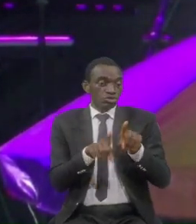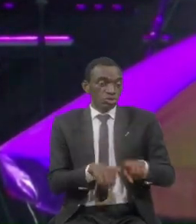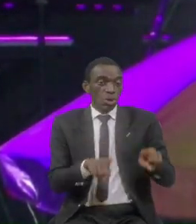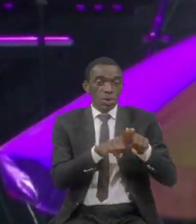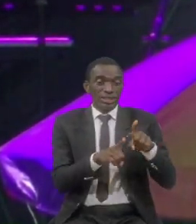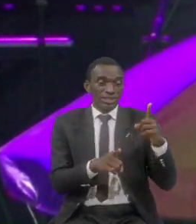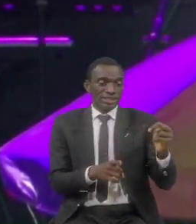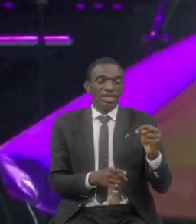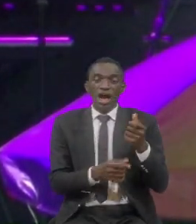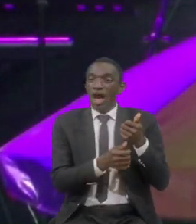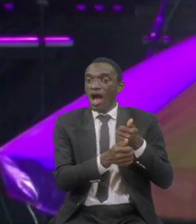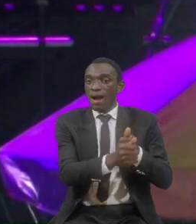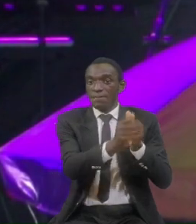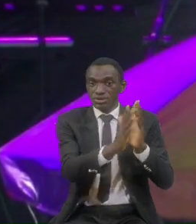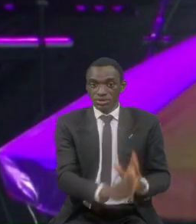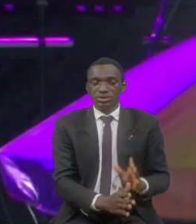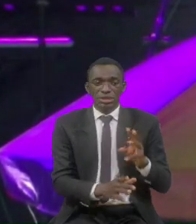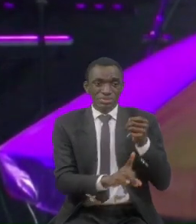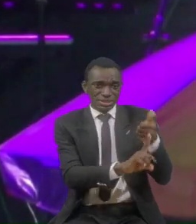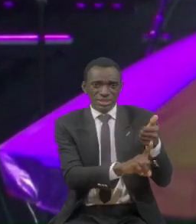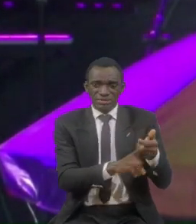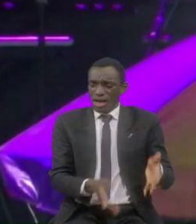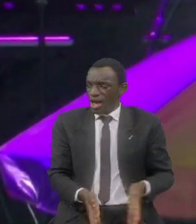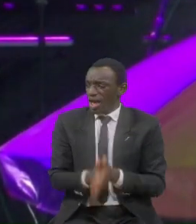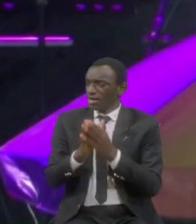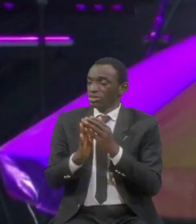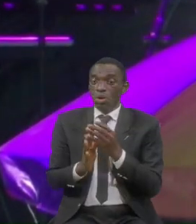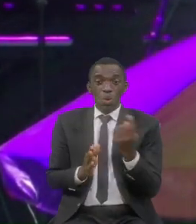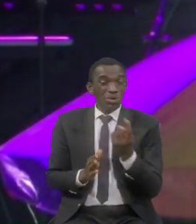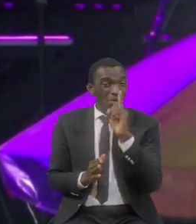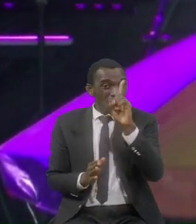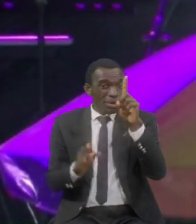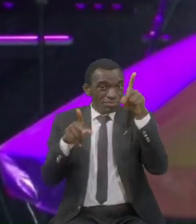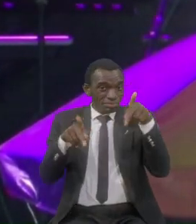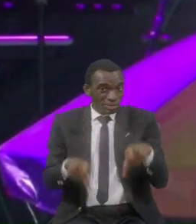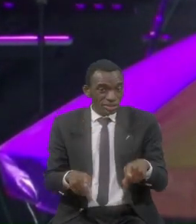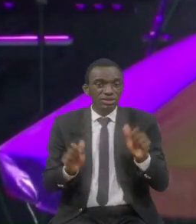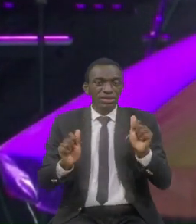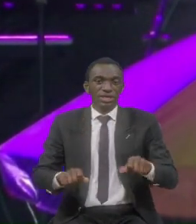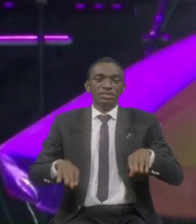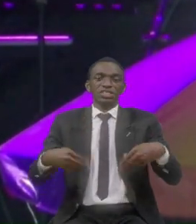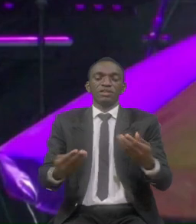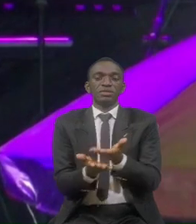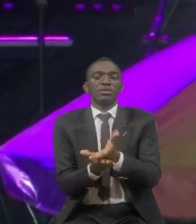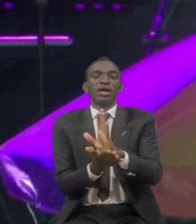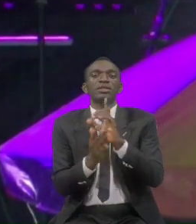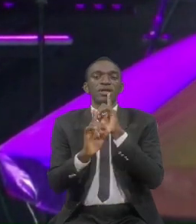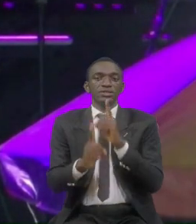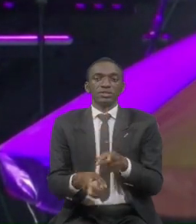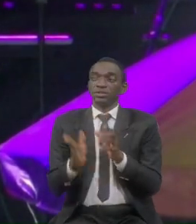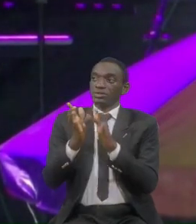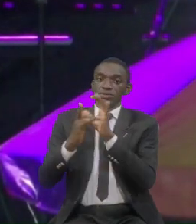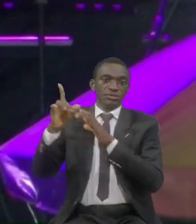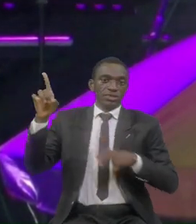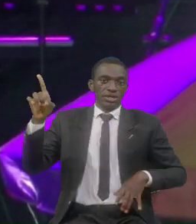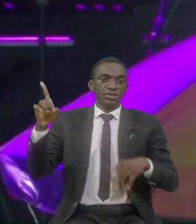sa mga apostoles. Only one person can give the right answer. Isa lang ka tawong pwede makahatag sa husto nga tubag. The Lord, the Savior, he can